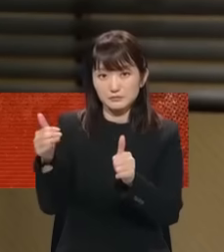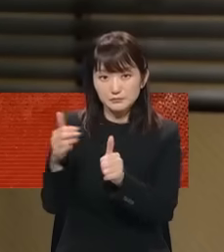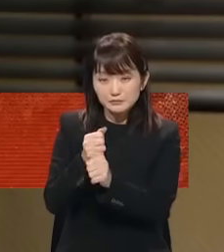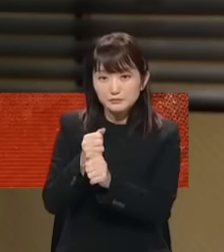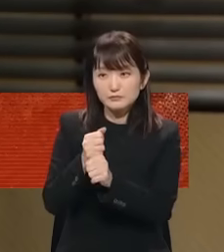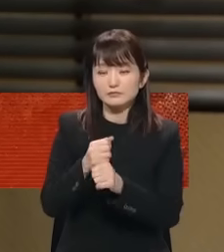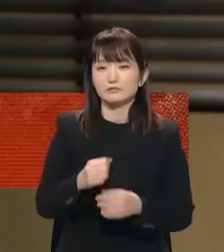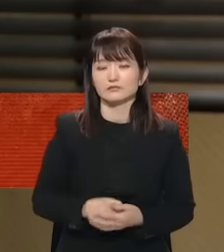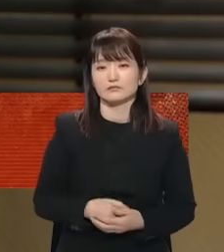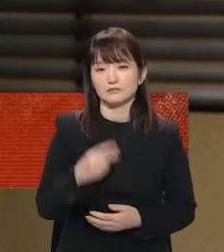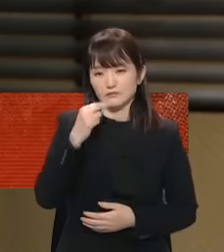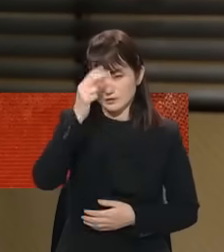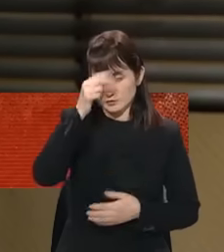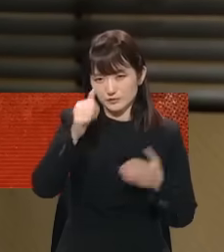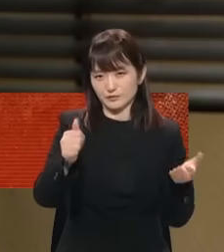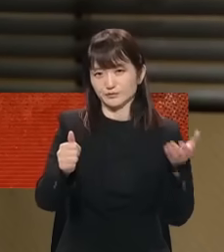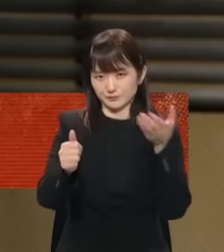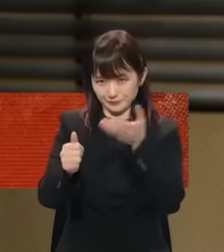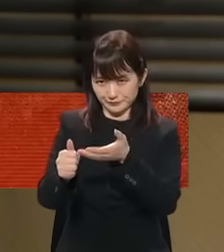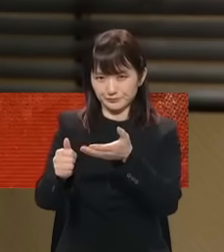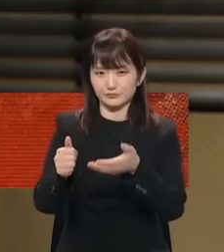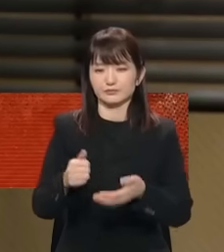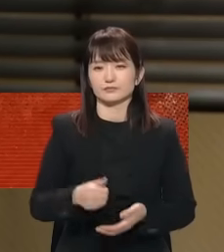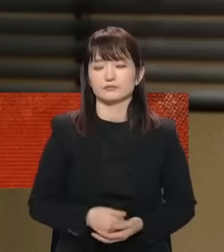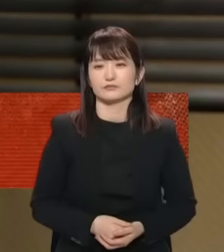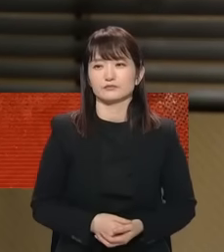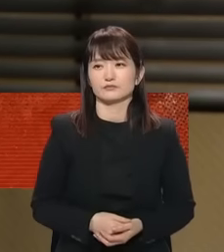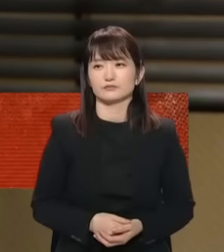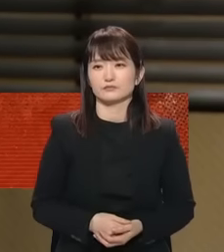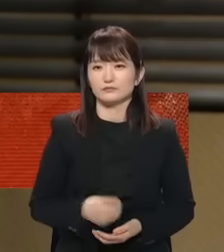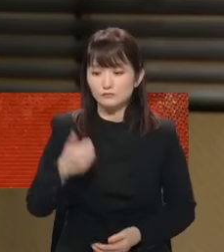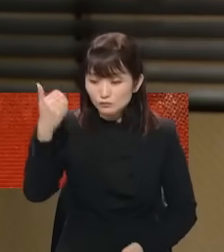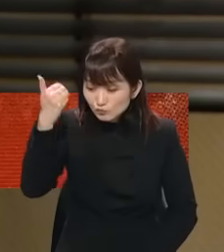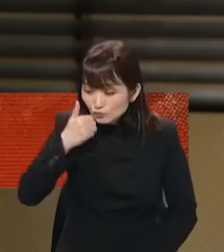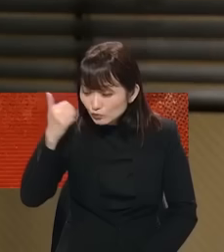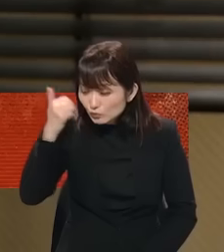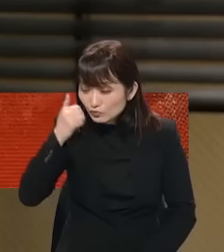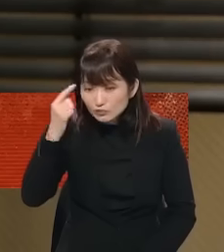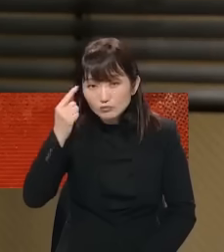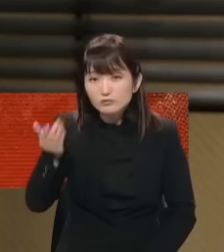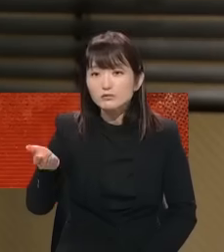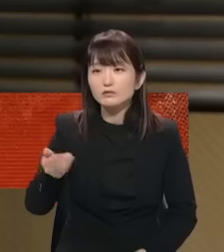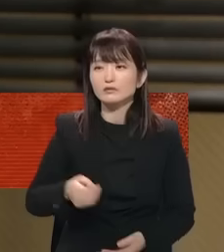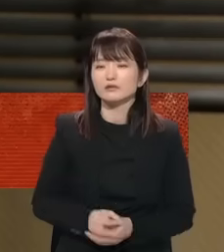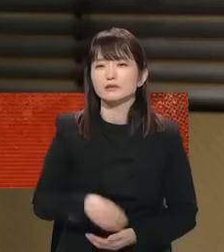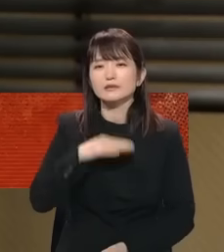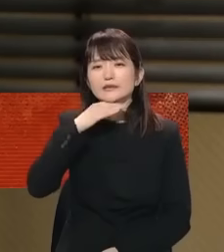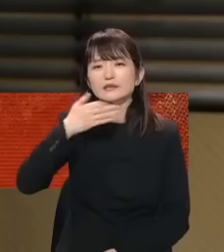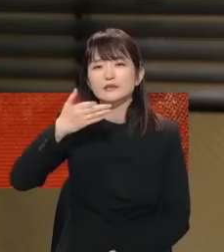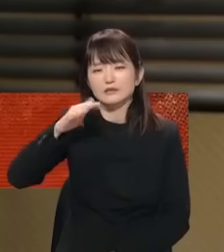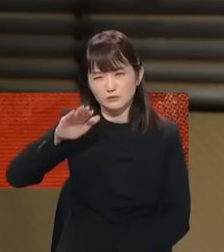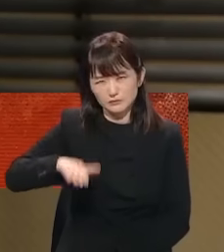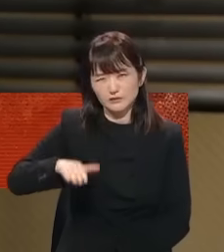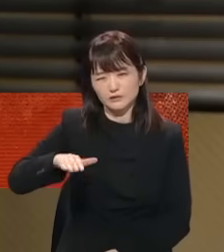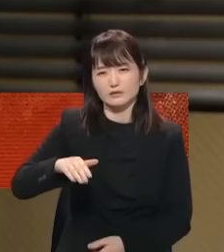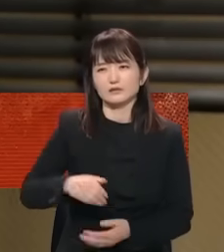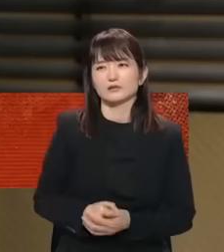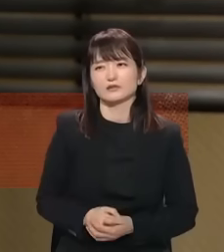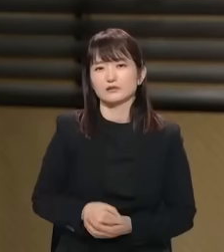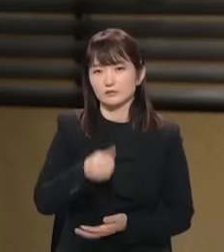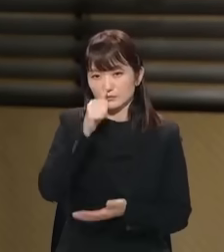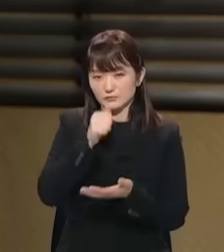검찰에 이제 송치가 됐다라고 얘기를 하는데 문제는 그럼 누구냐라는 미성년자이기 때문에이